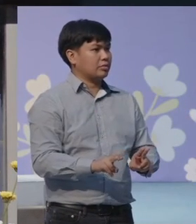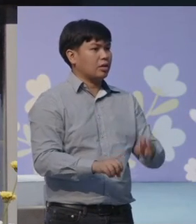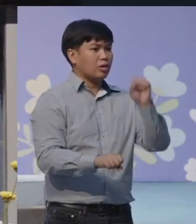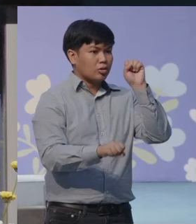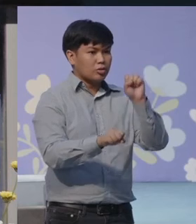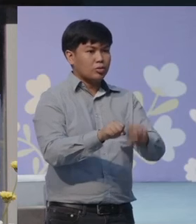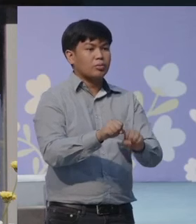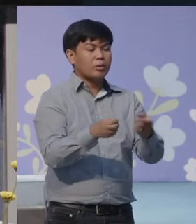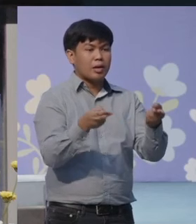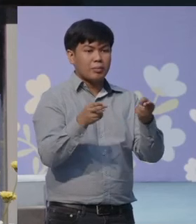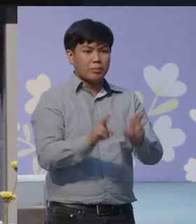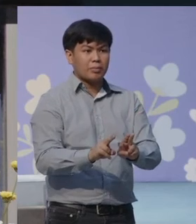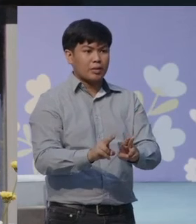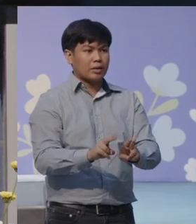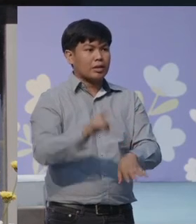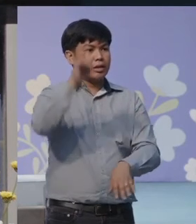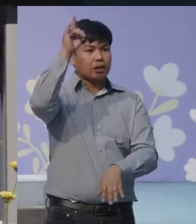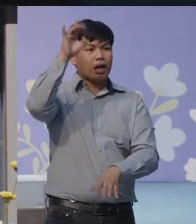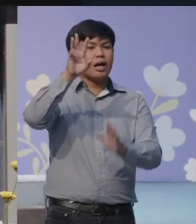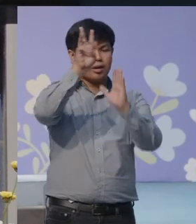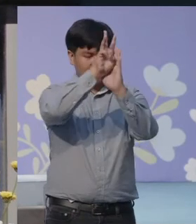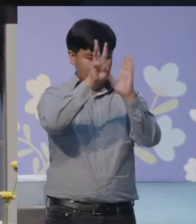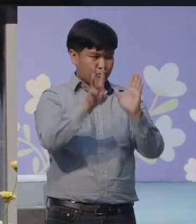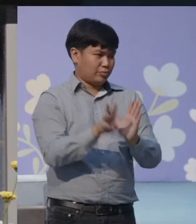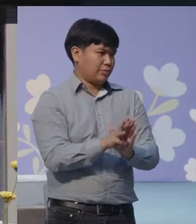matupad ang kanyang